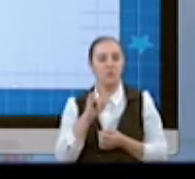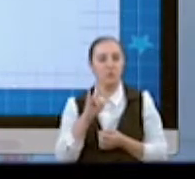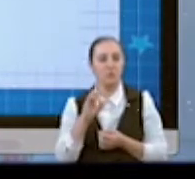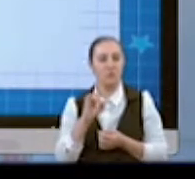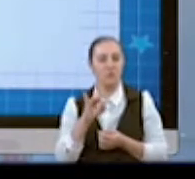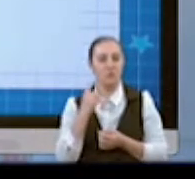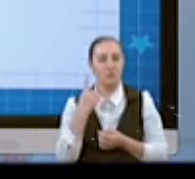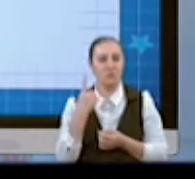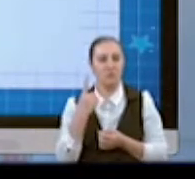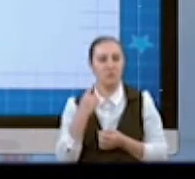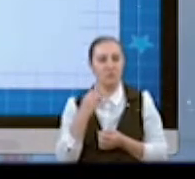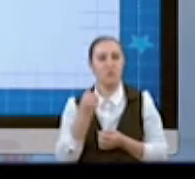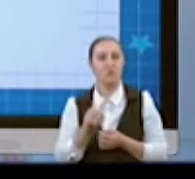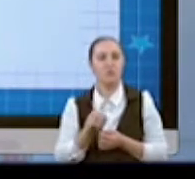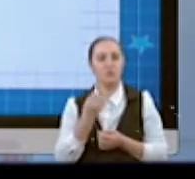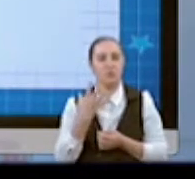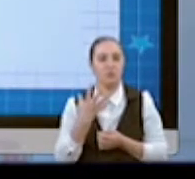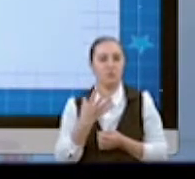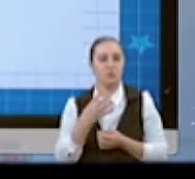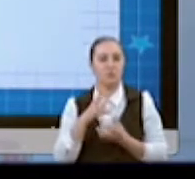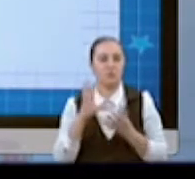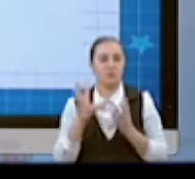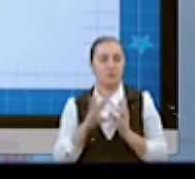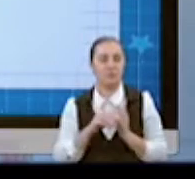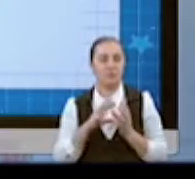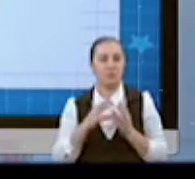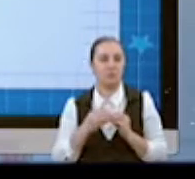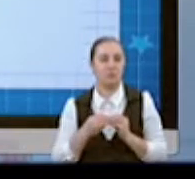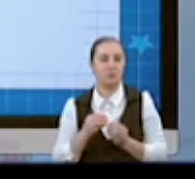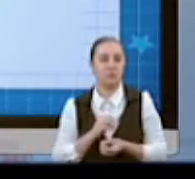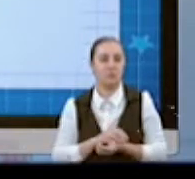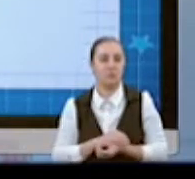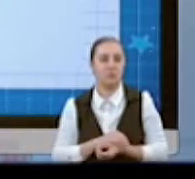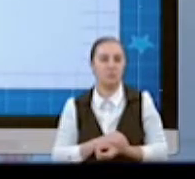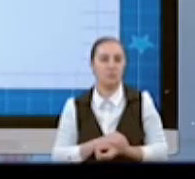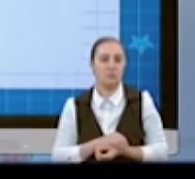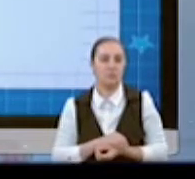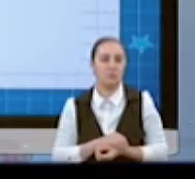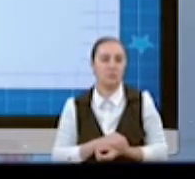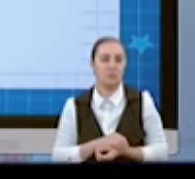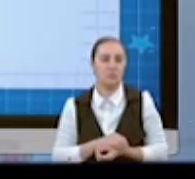У Анвара 1. Сколько всего?